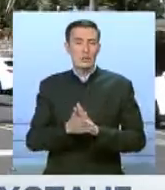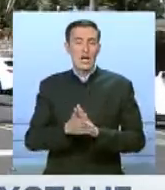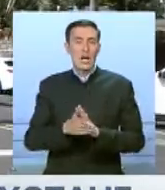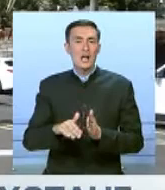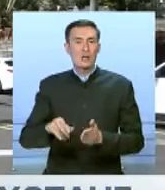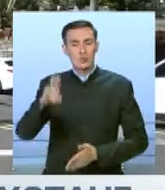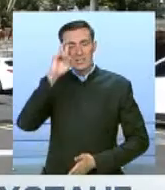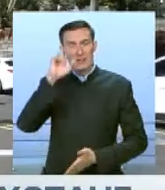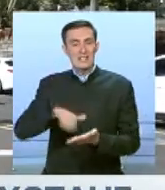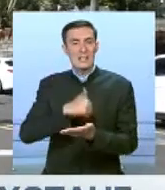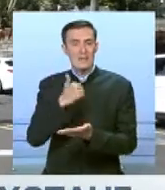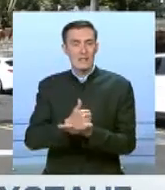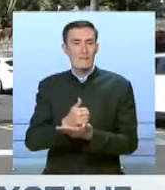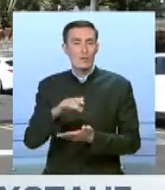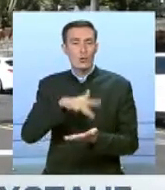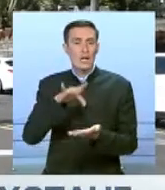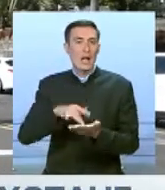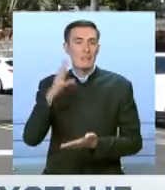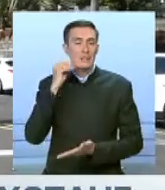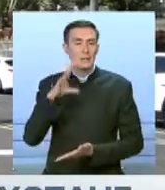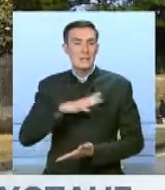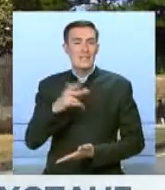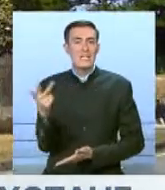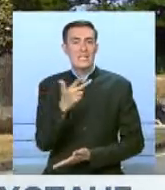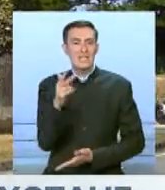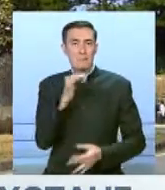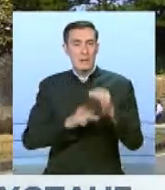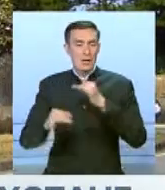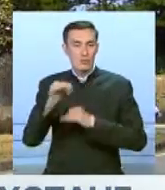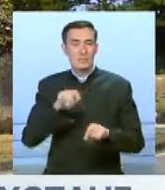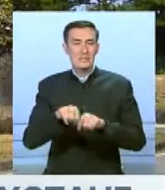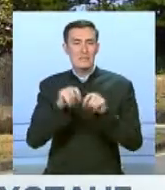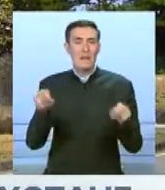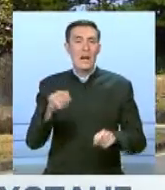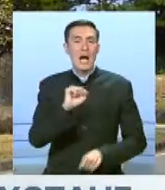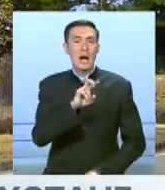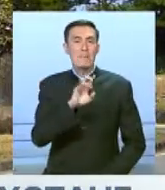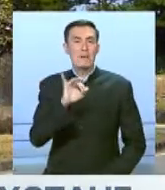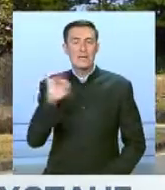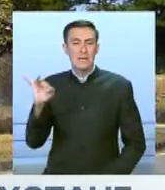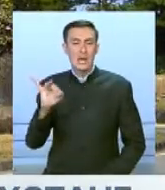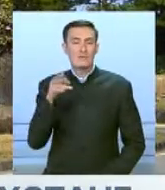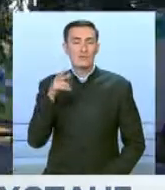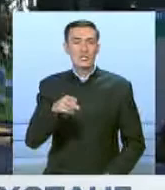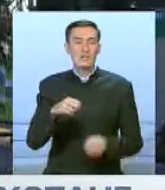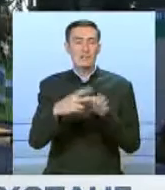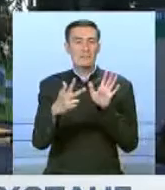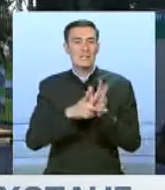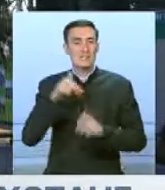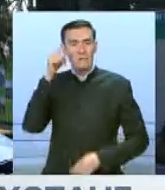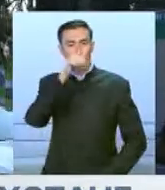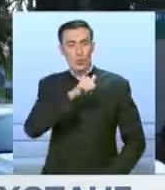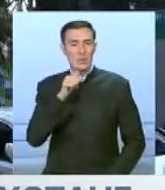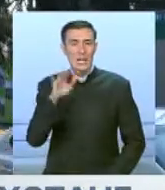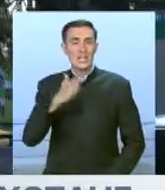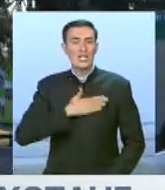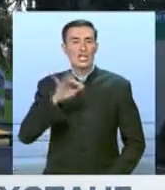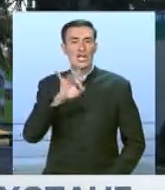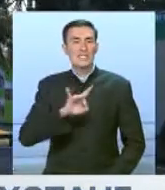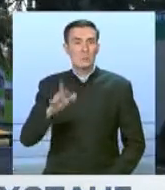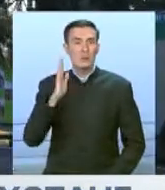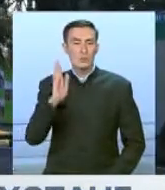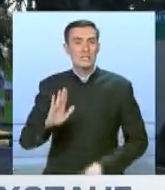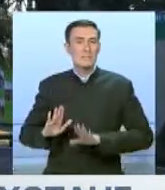страны-основателя банка, и в Алматы проходил третий переговорочный процесс по созданию АБИИ. А на период до 2018 года республика